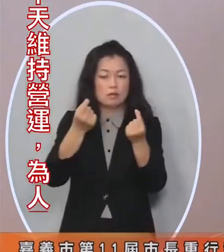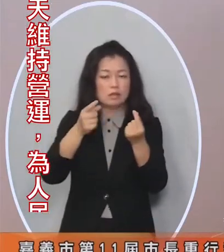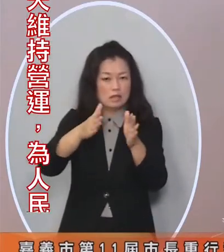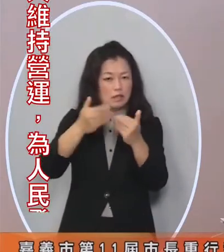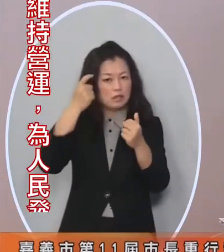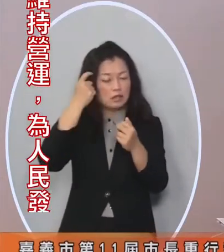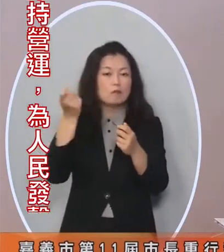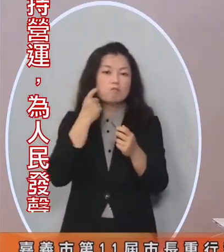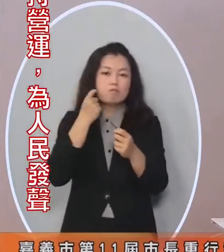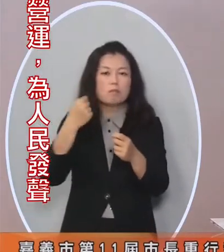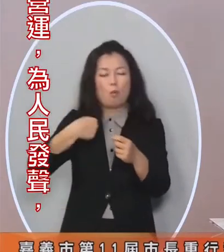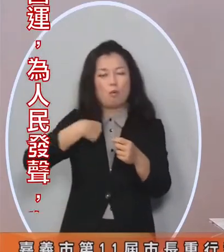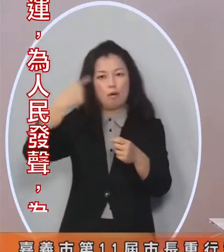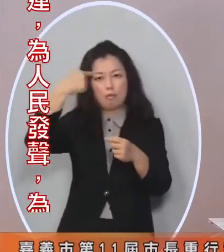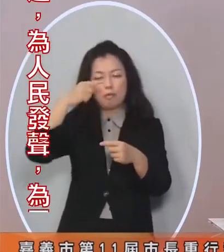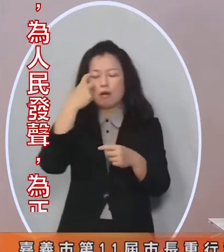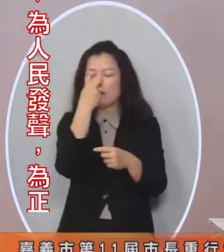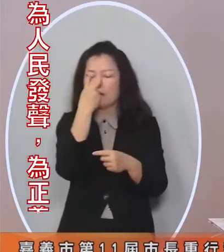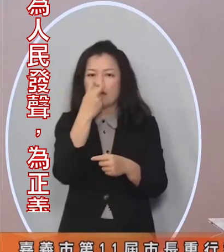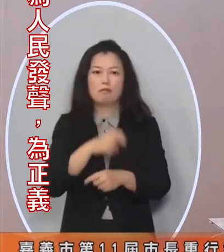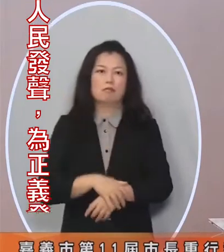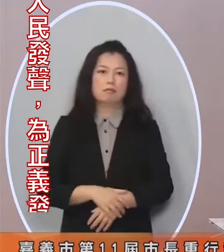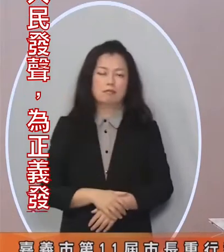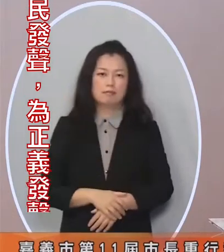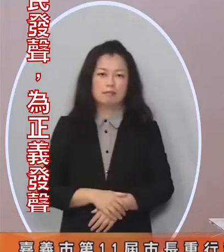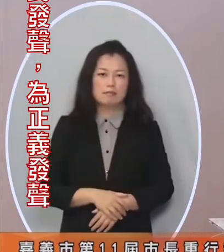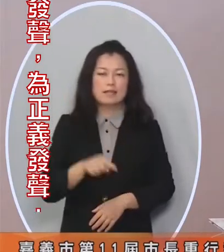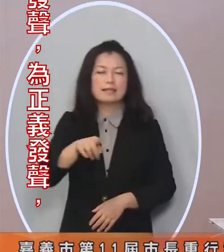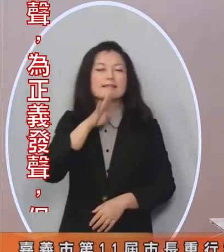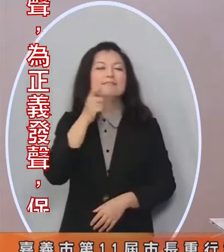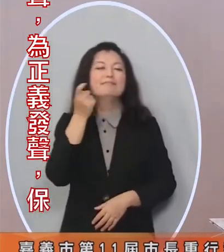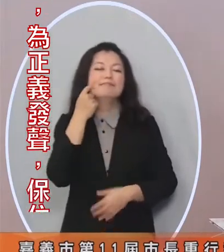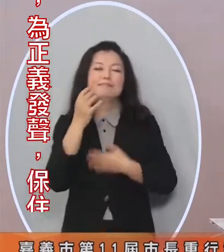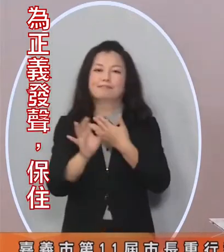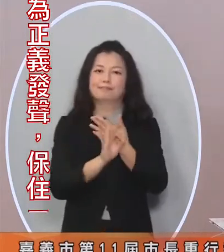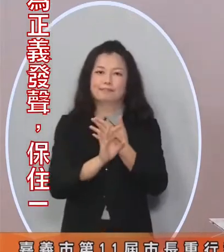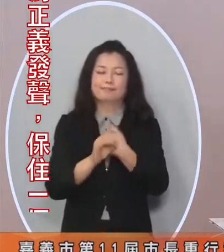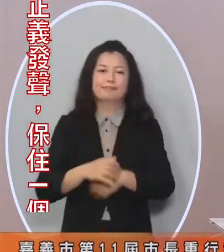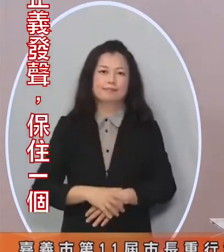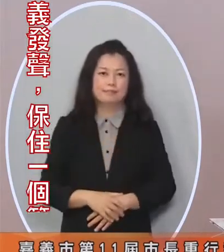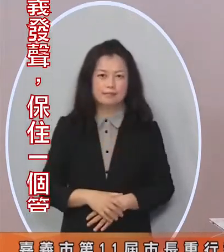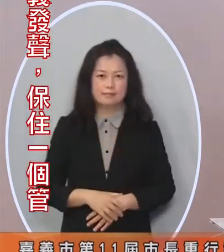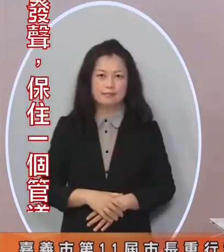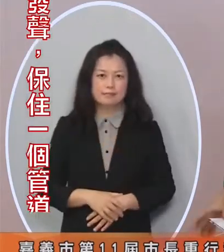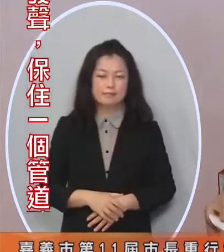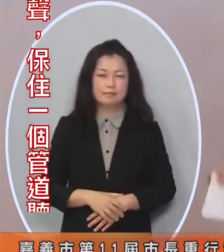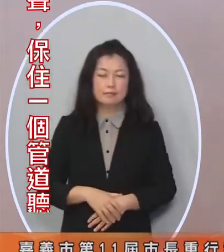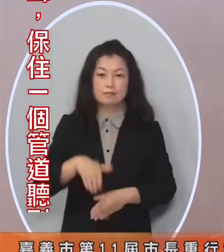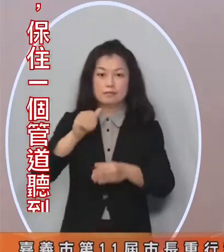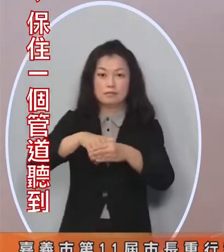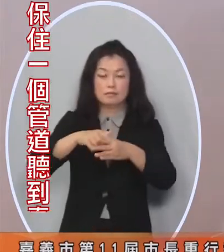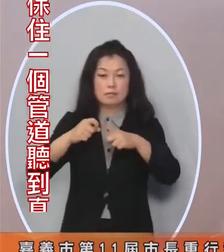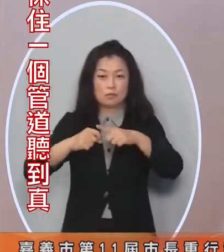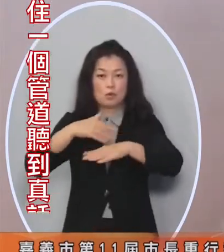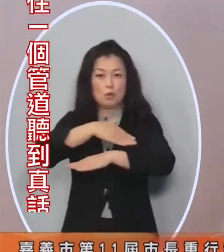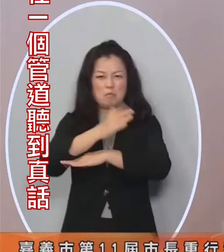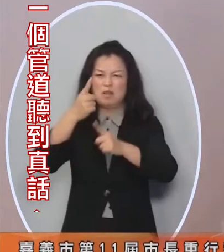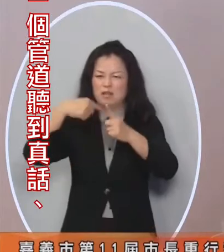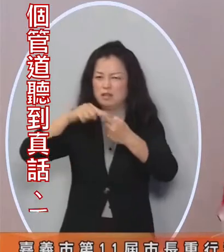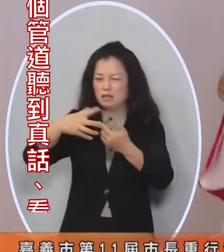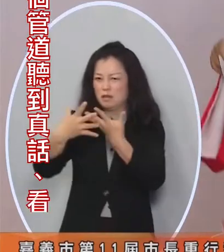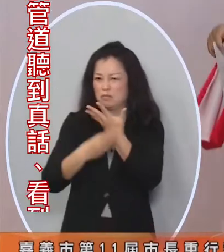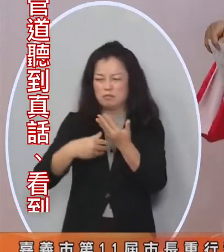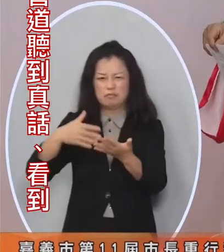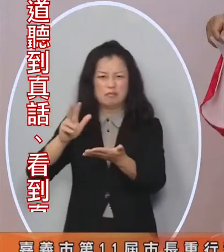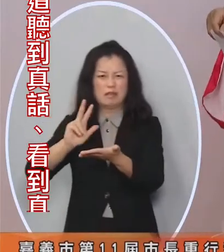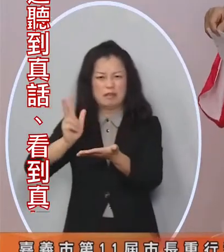as if you were blind tomorrow。这个假设语气了哈，大概是这样子哈。 然后这个选举公报应该印成彩色啦，